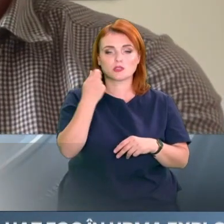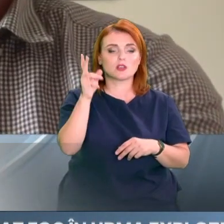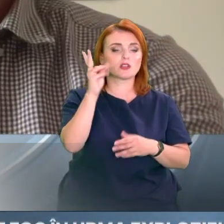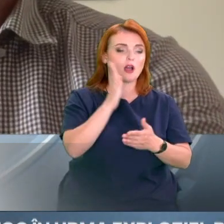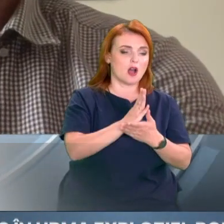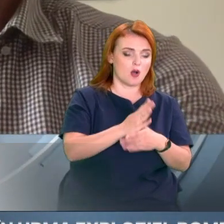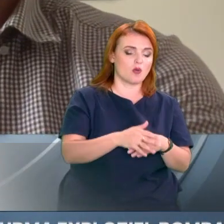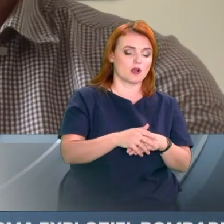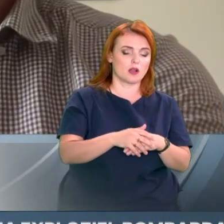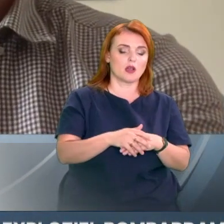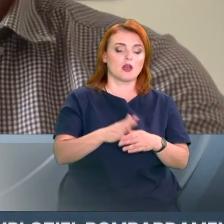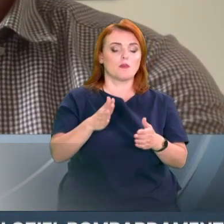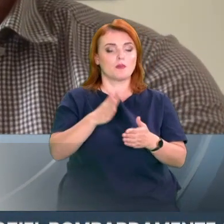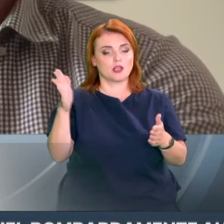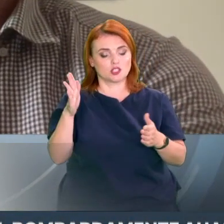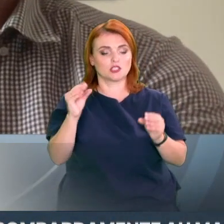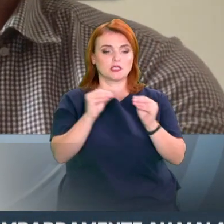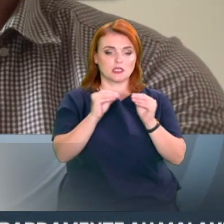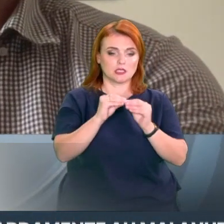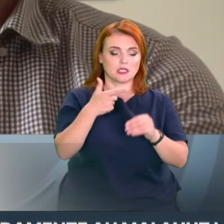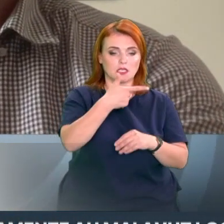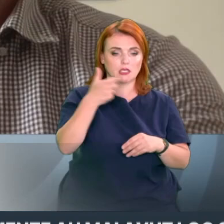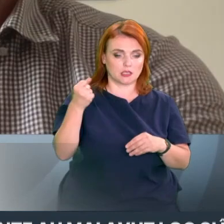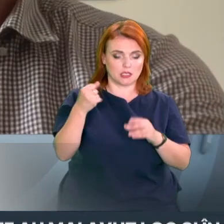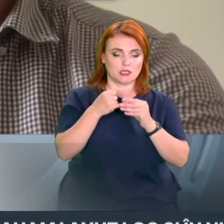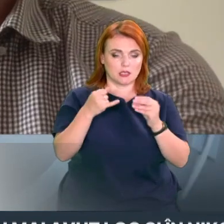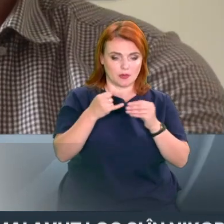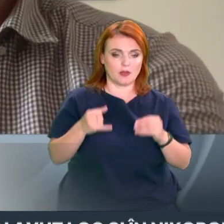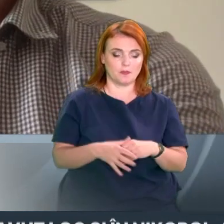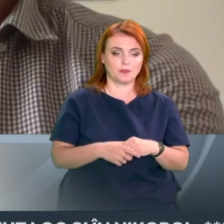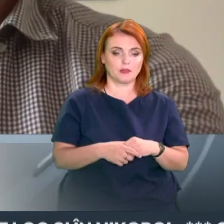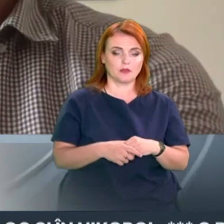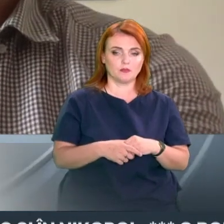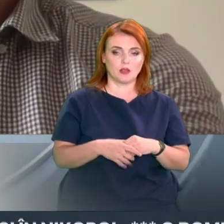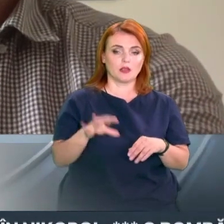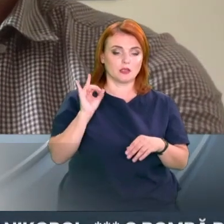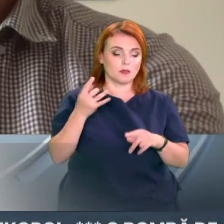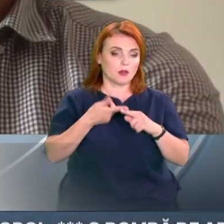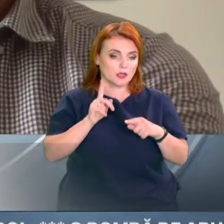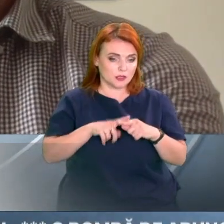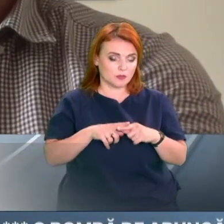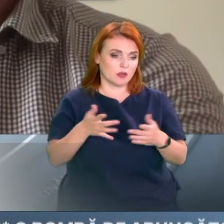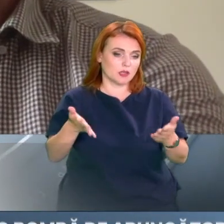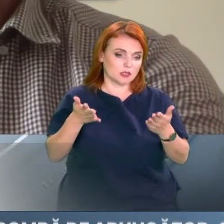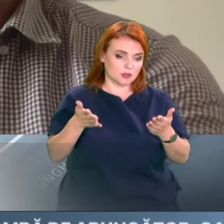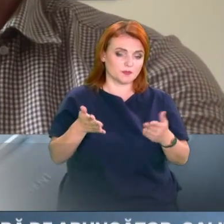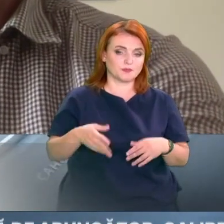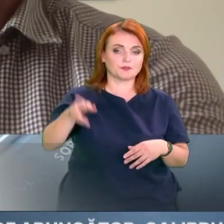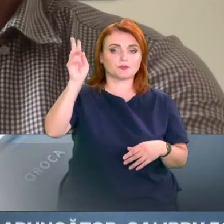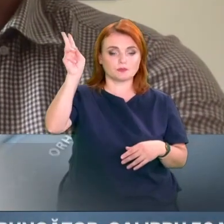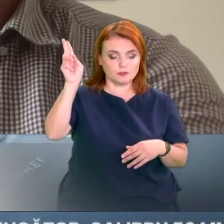10-20 mai mari plantații decât 20 de hectare. De aceea, desigur că cei